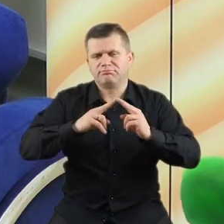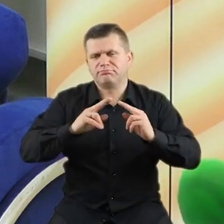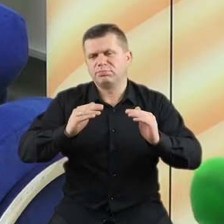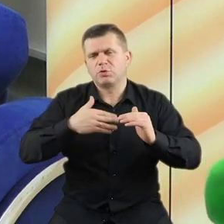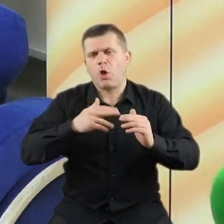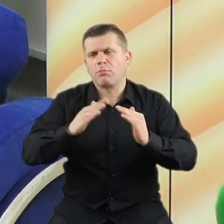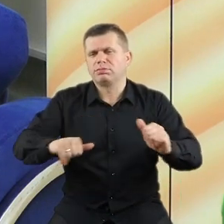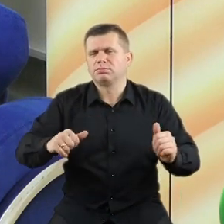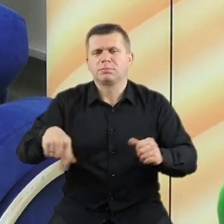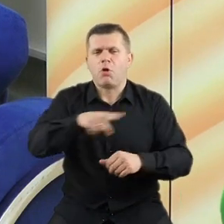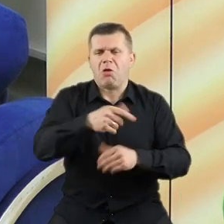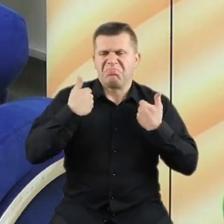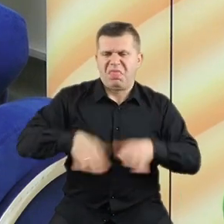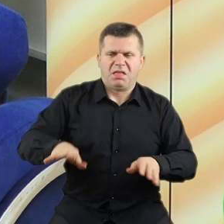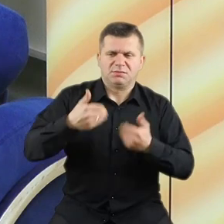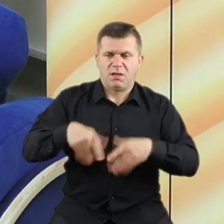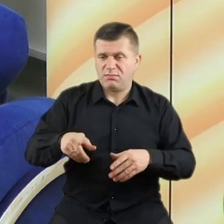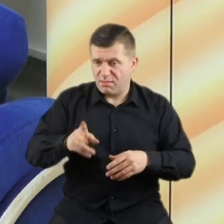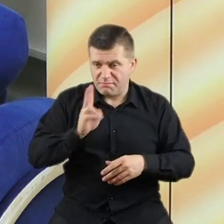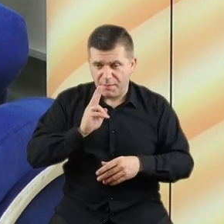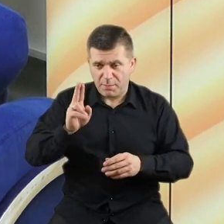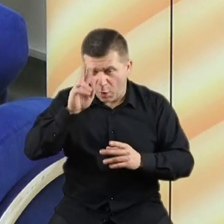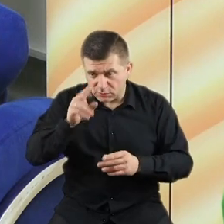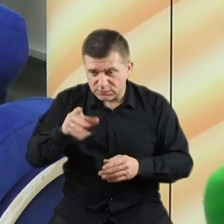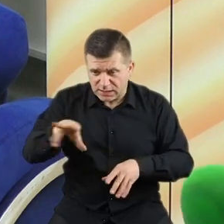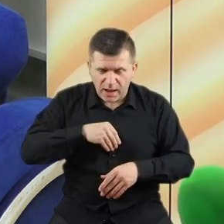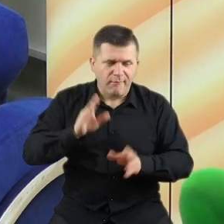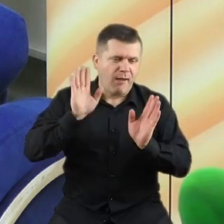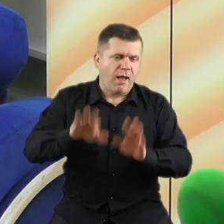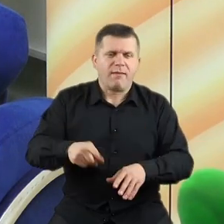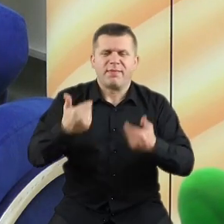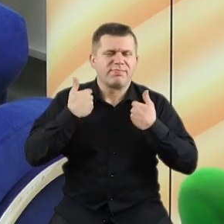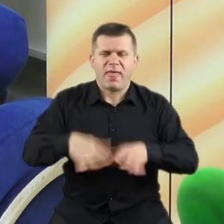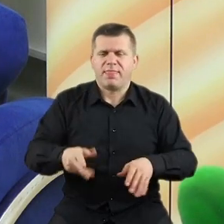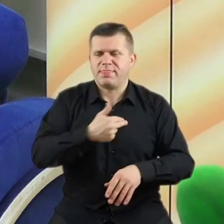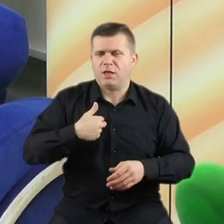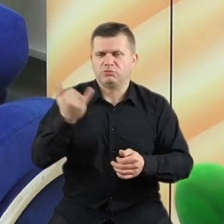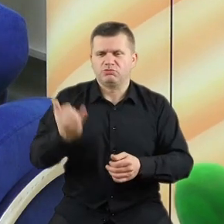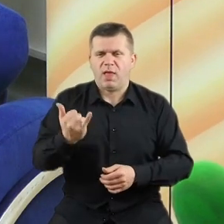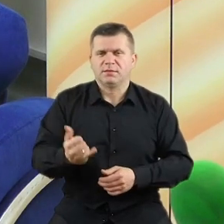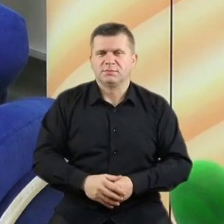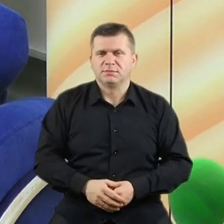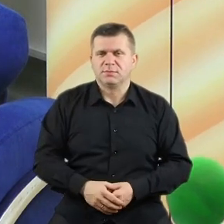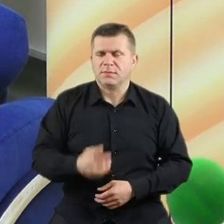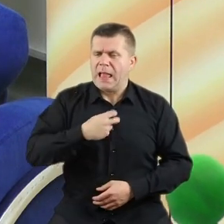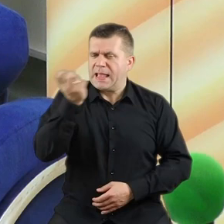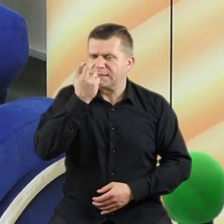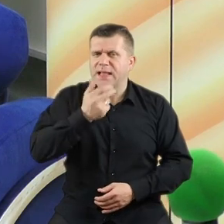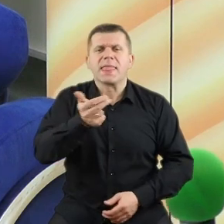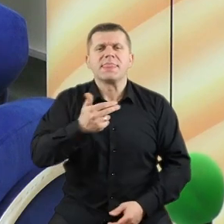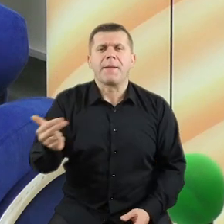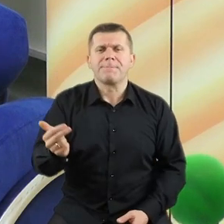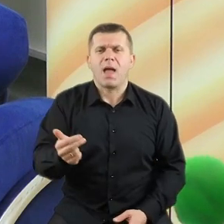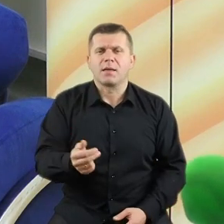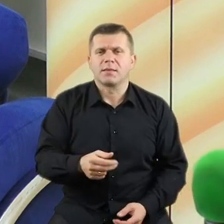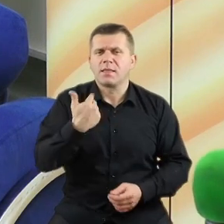bo oni jej nie chcieli. Oni mówili, ty nie jesteś nasza. No już trudno, mama cię rozpoznała, bądź z nami, ale... Ty nie jesteś naszym dzieckiem. Więc mnie bardziej interesował